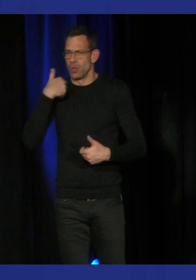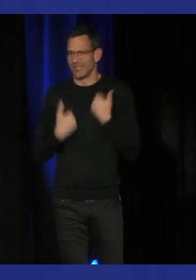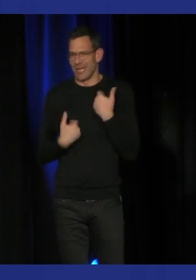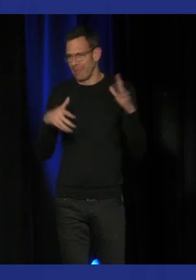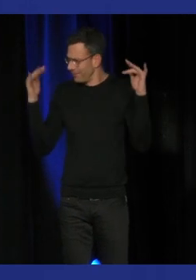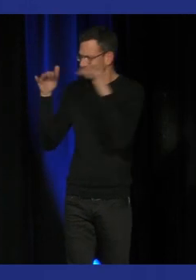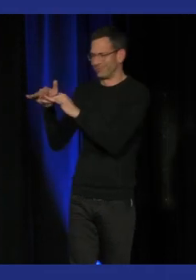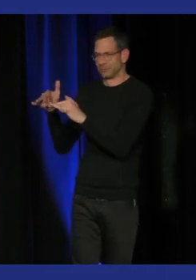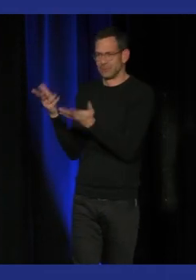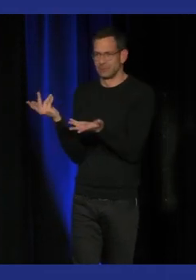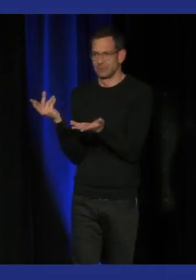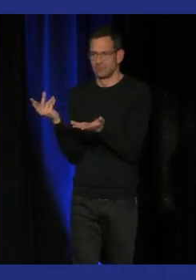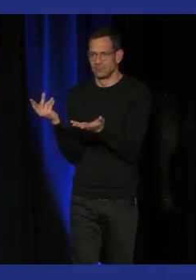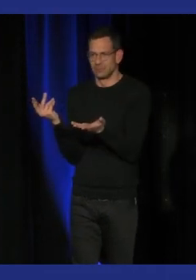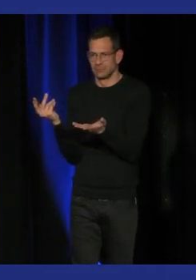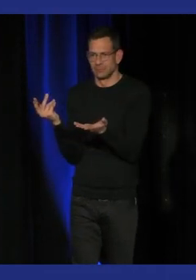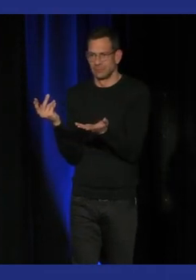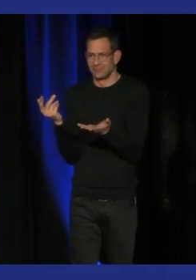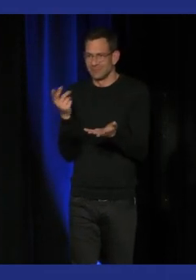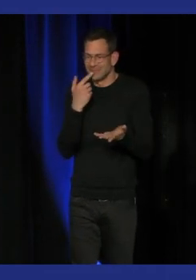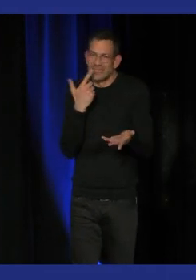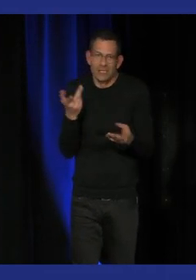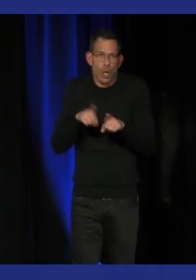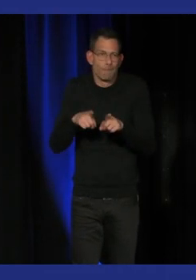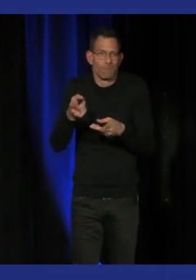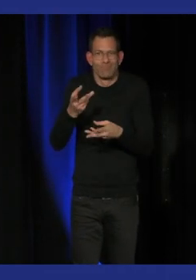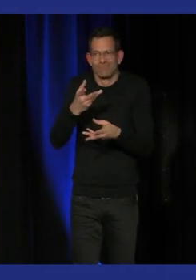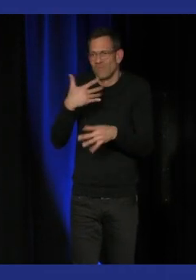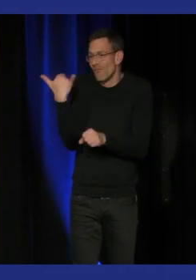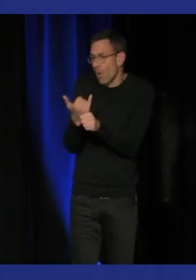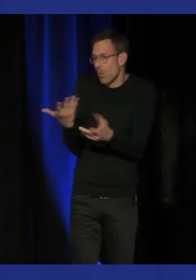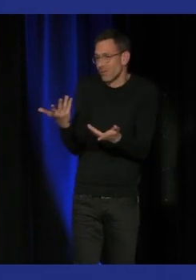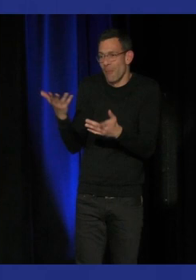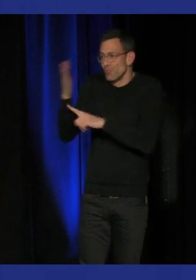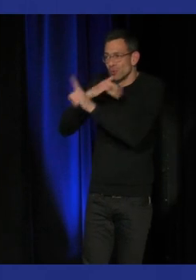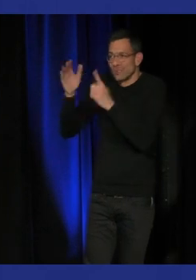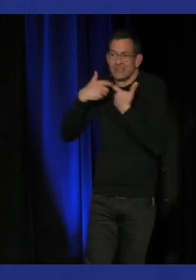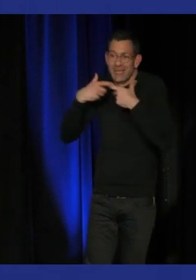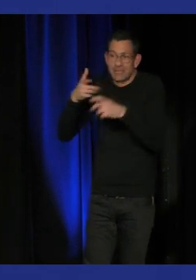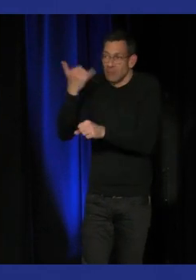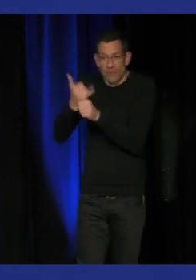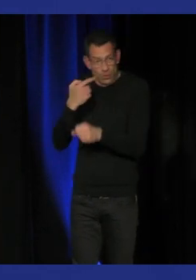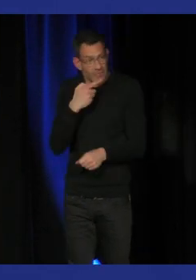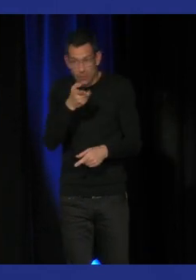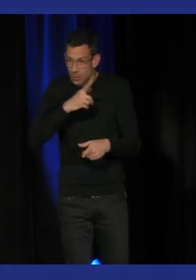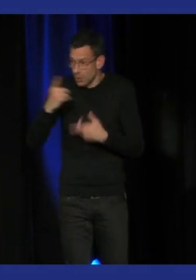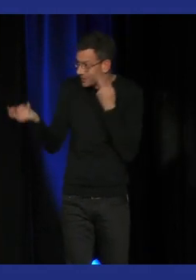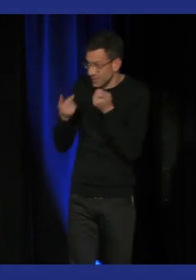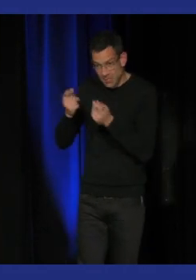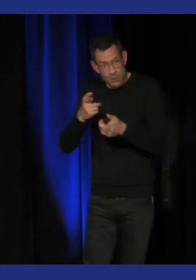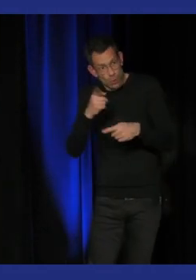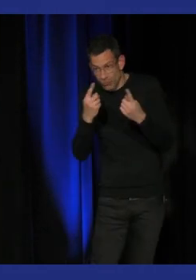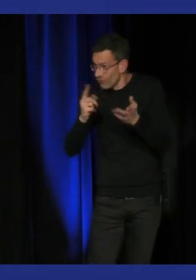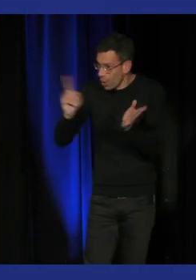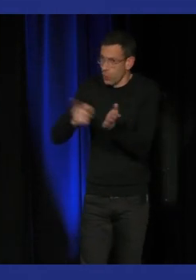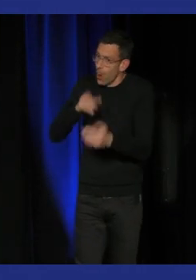Donc là, ça veut dire qu'on fait semblant de rendre la société accessible, c'est qu'ils ont le droit à aller dans la boîte de nuit, mais ils y vont